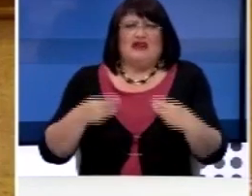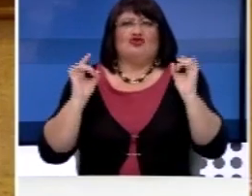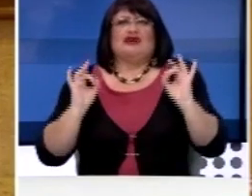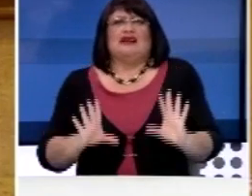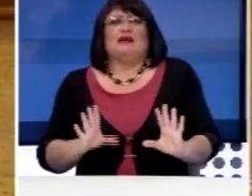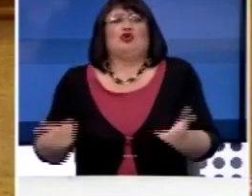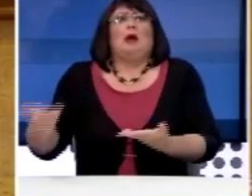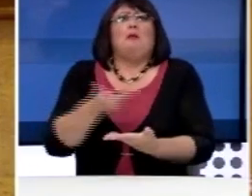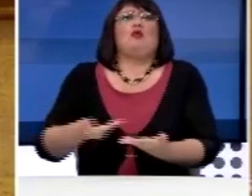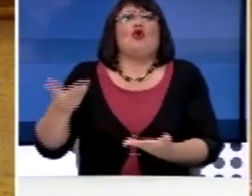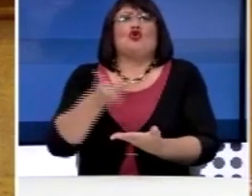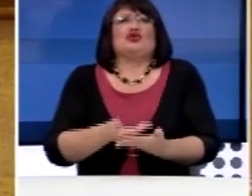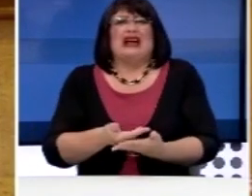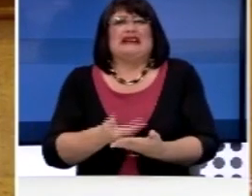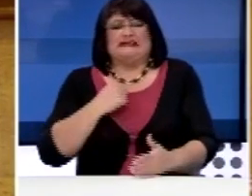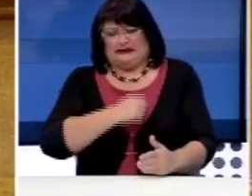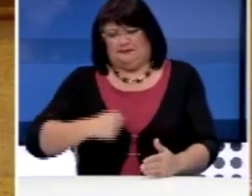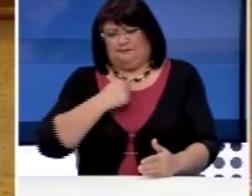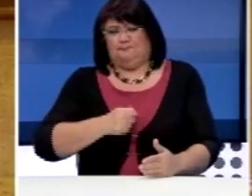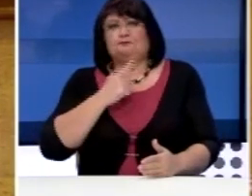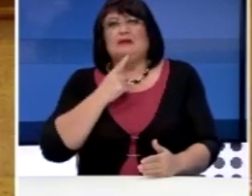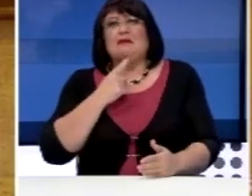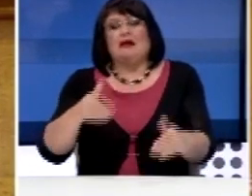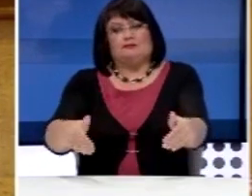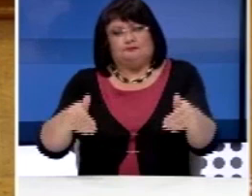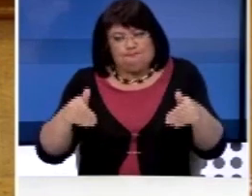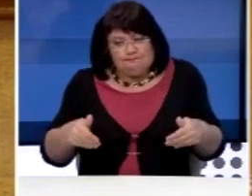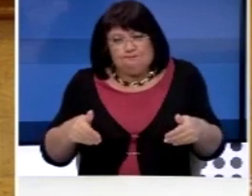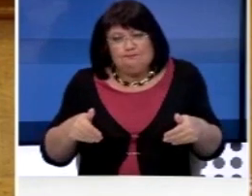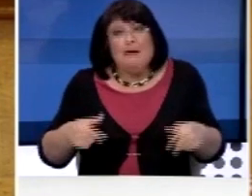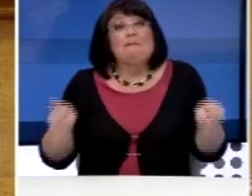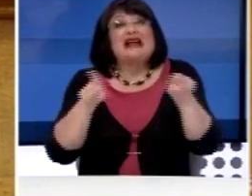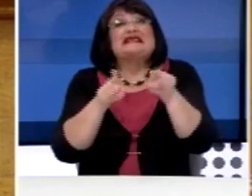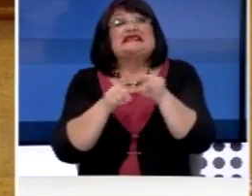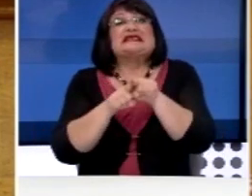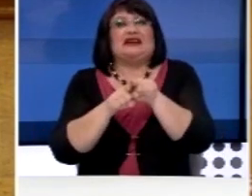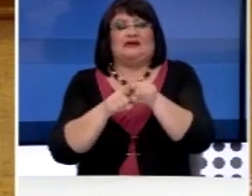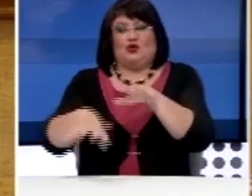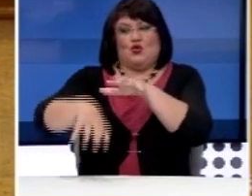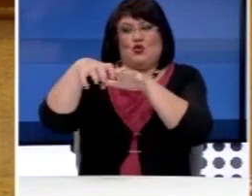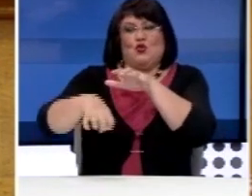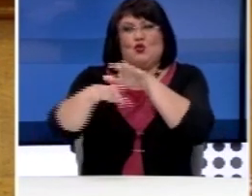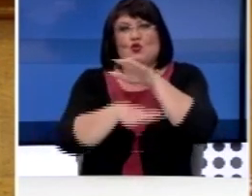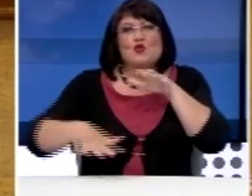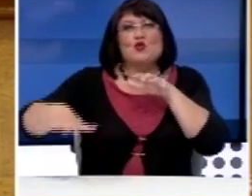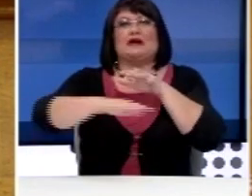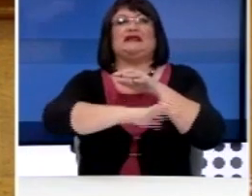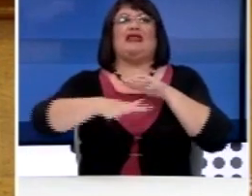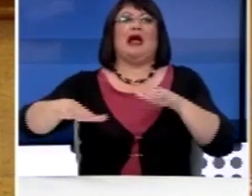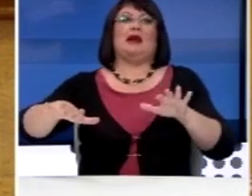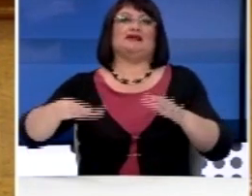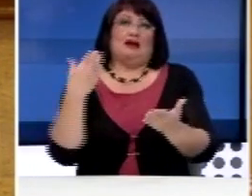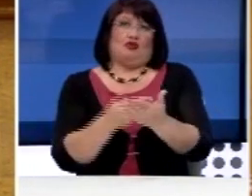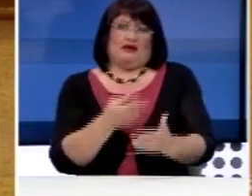παρά προτάσεις οδυνηρού συμβιβασμού για συνεκμετάλλευση, και αυτό αποδεικνύεται εκτός